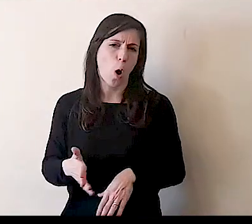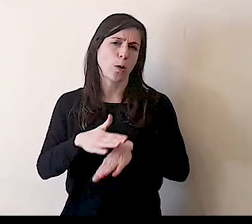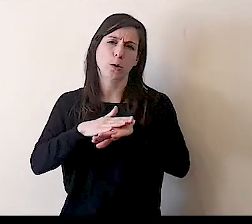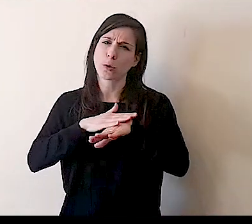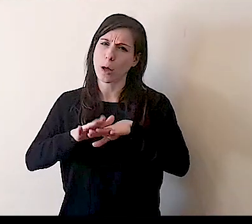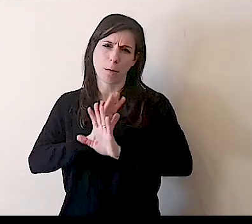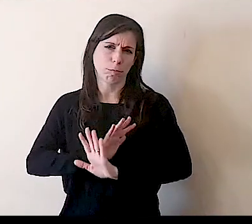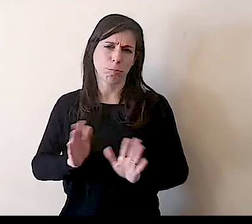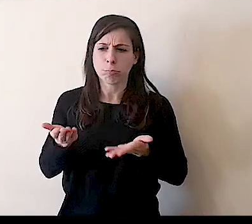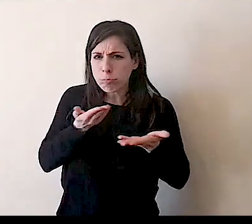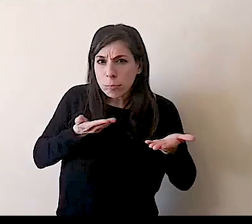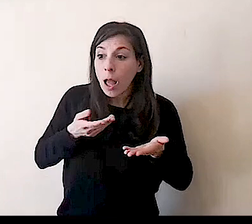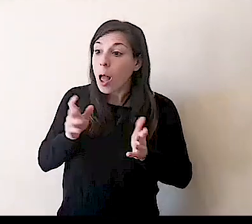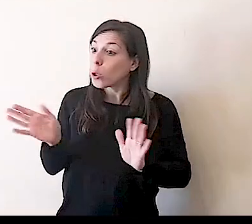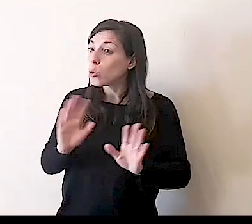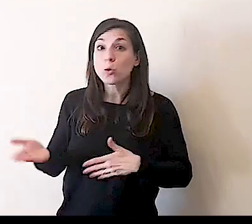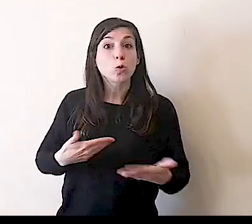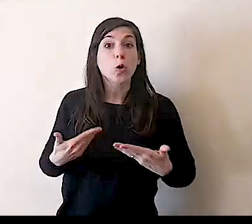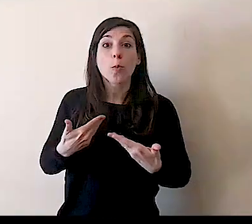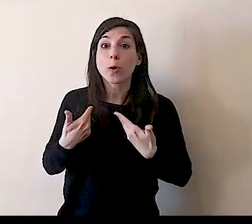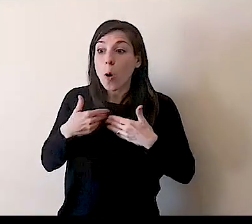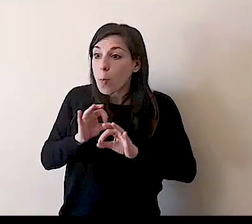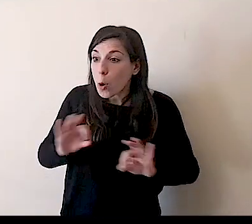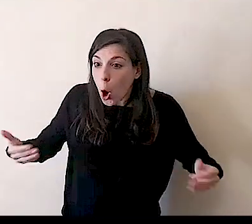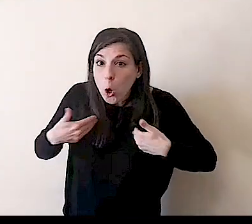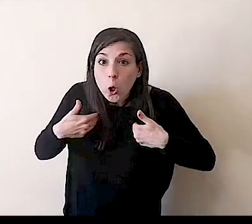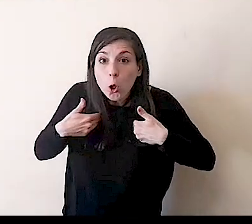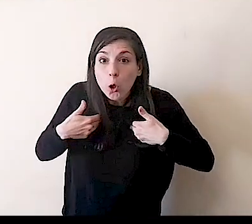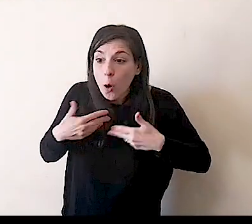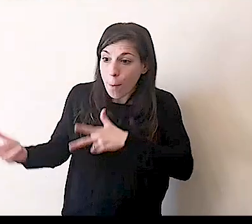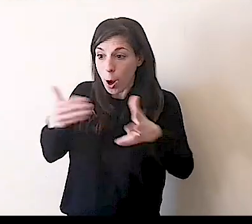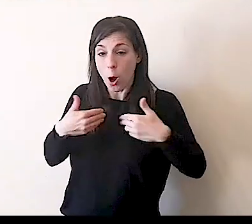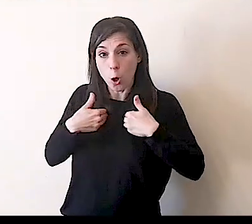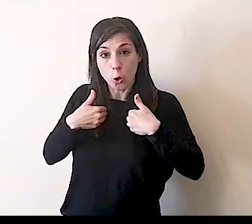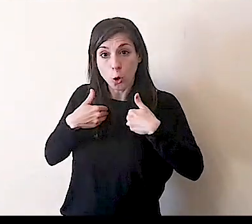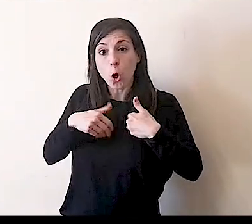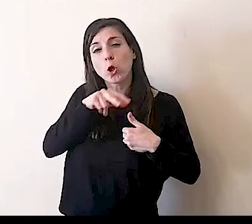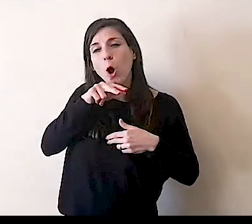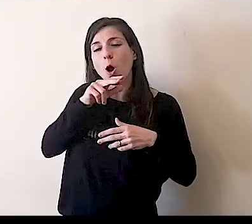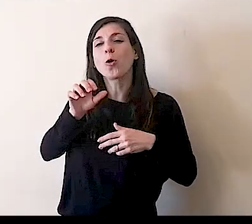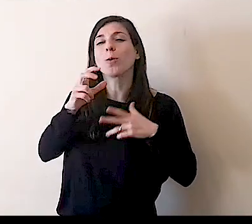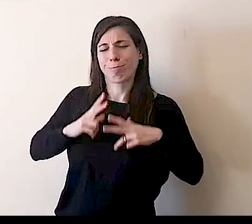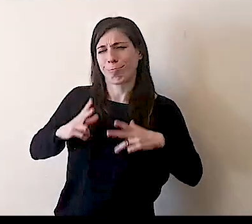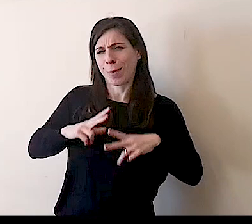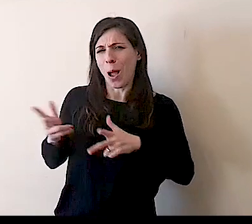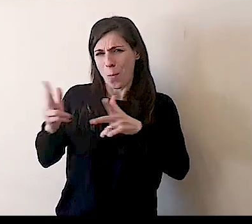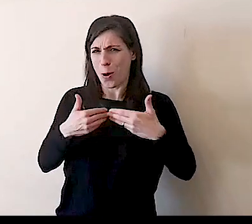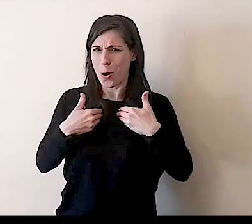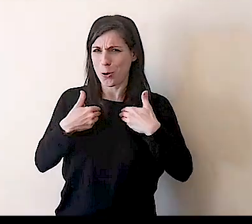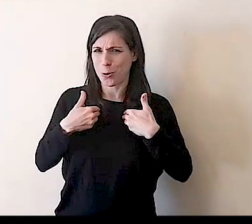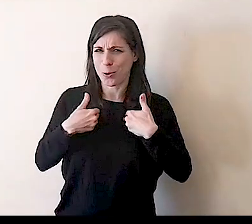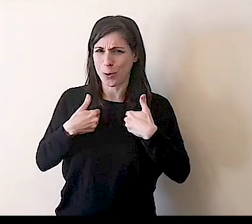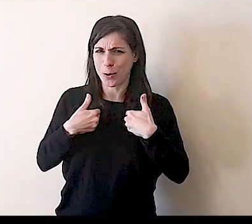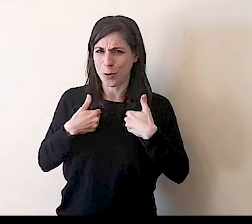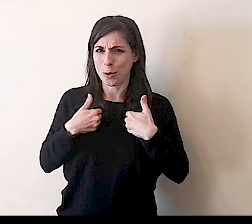servizievole che subito si offrì di prendere la valigia di non andrei non holland rino non ti preoccupare della